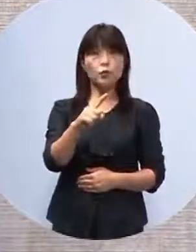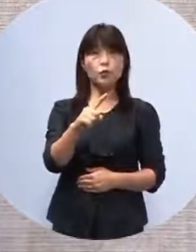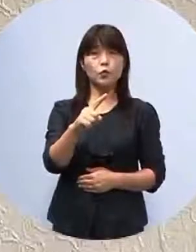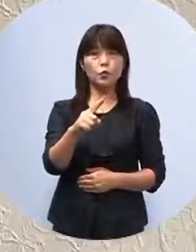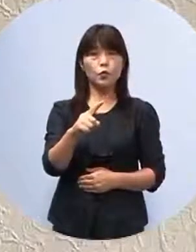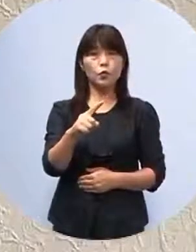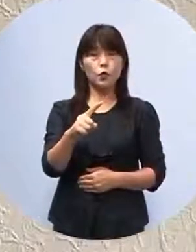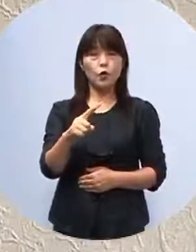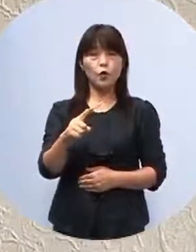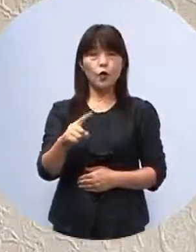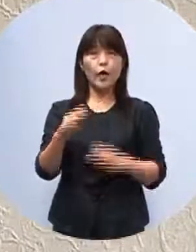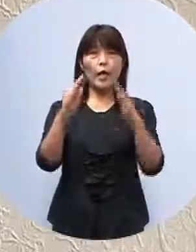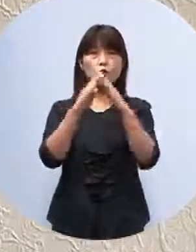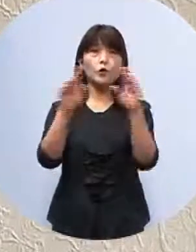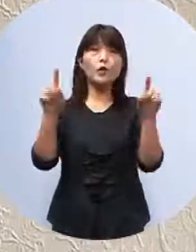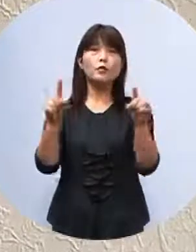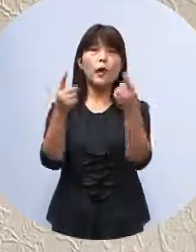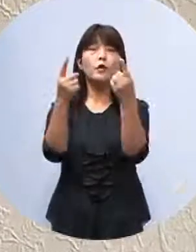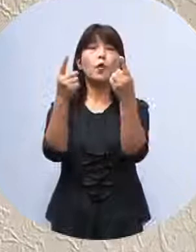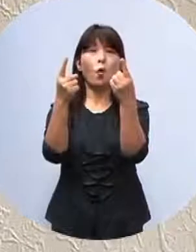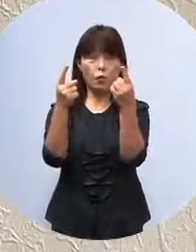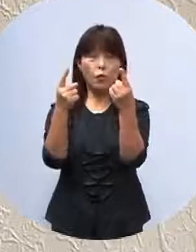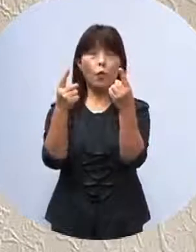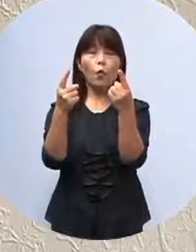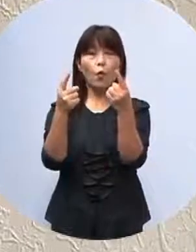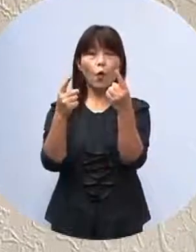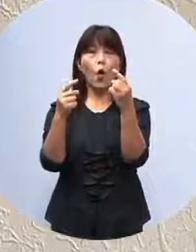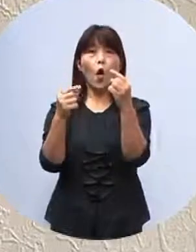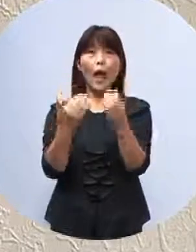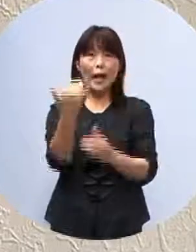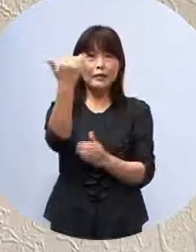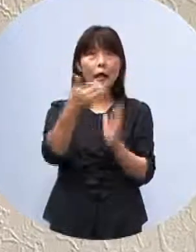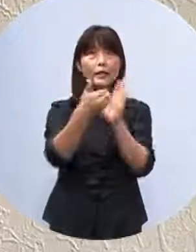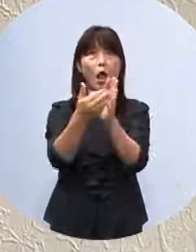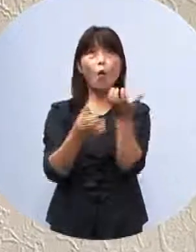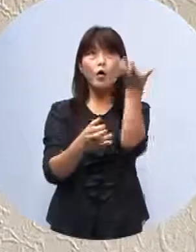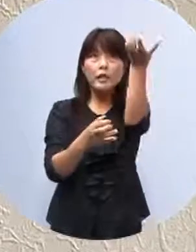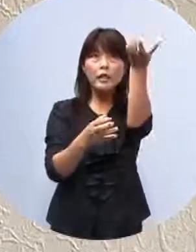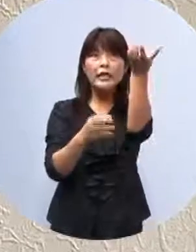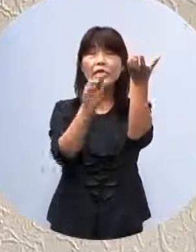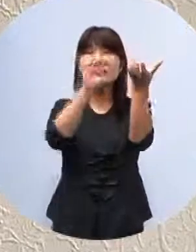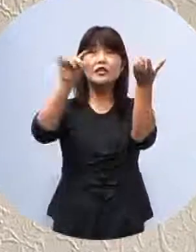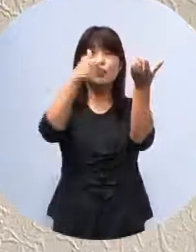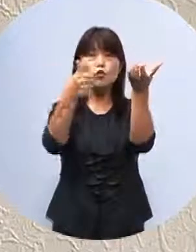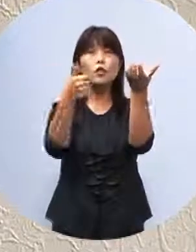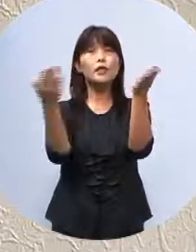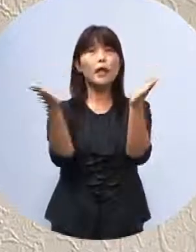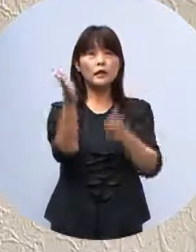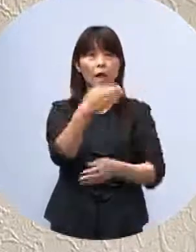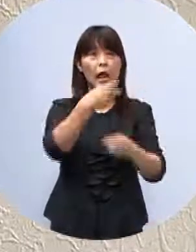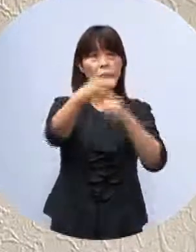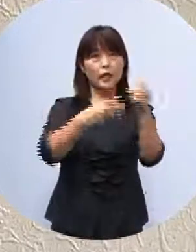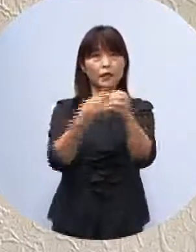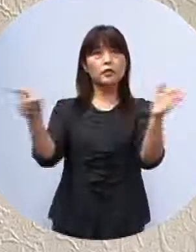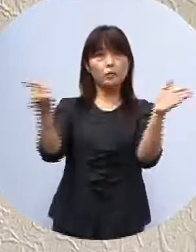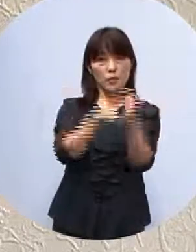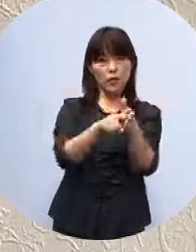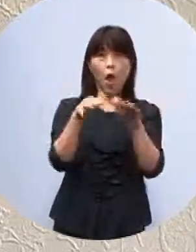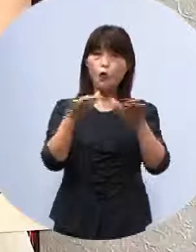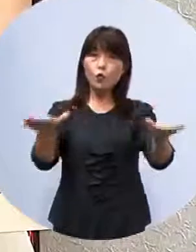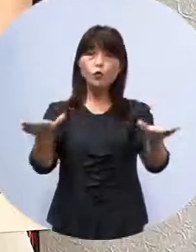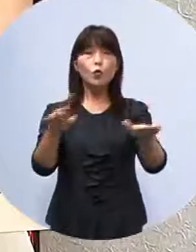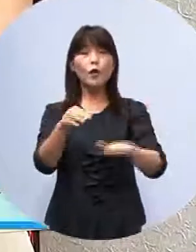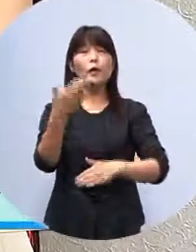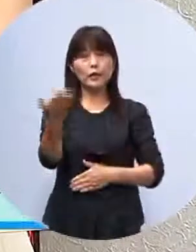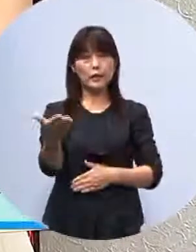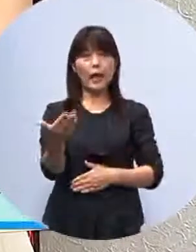が、住宅用火災警報器の設置が義務付けられてから2年経ちましたが、どのくらい普及していますか？ は